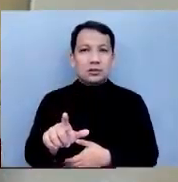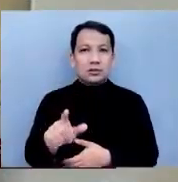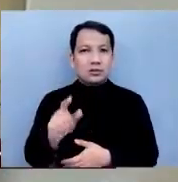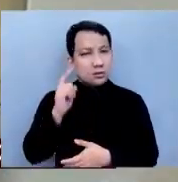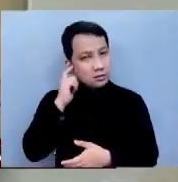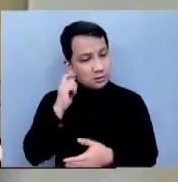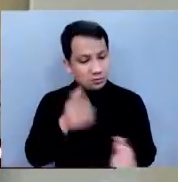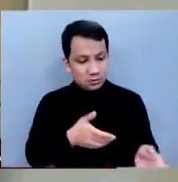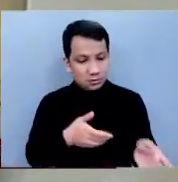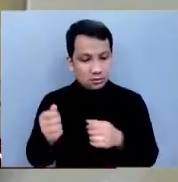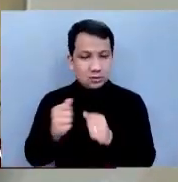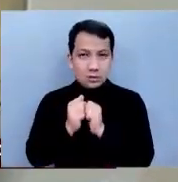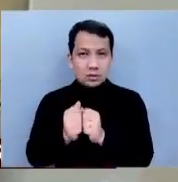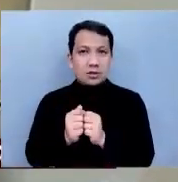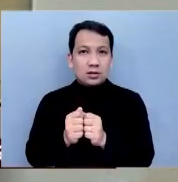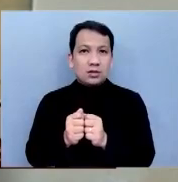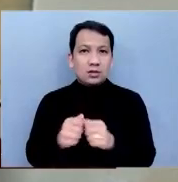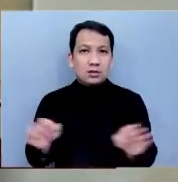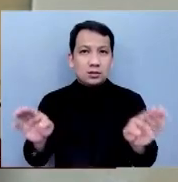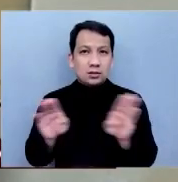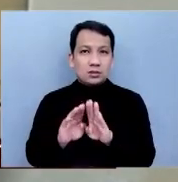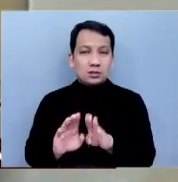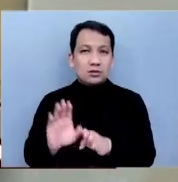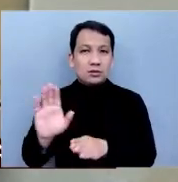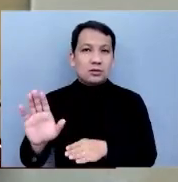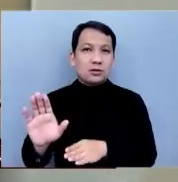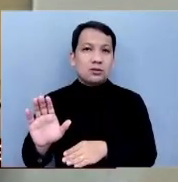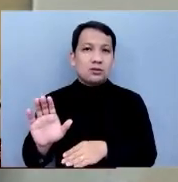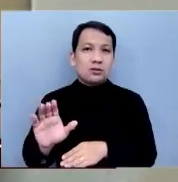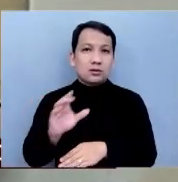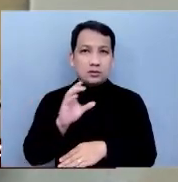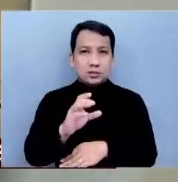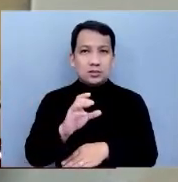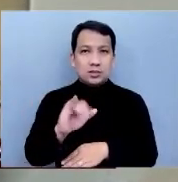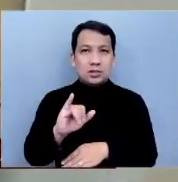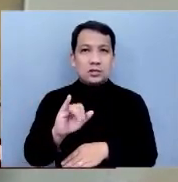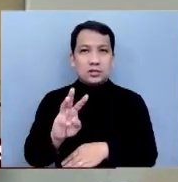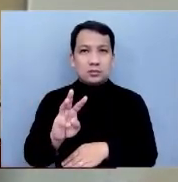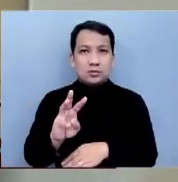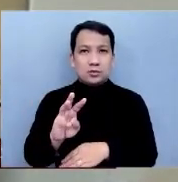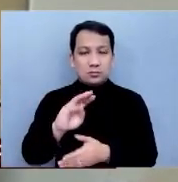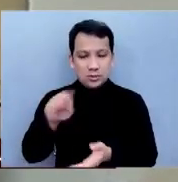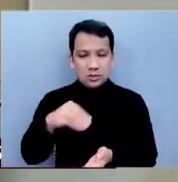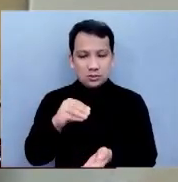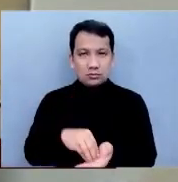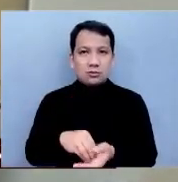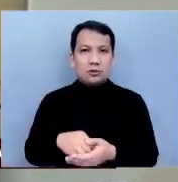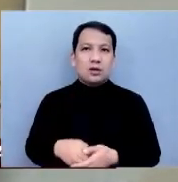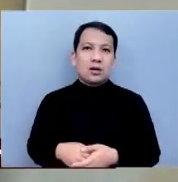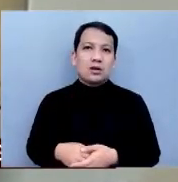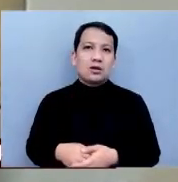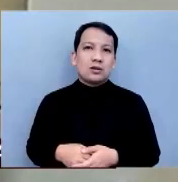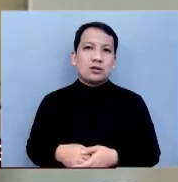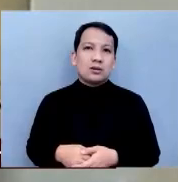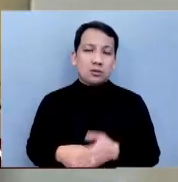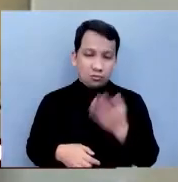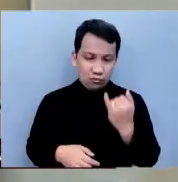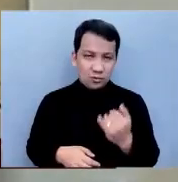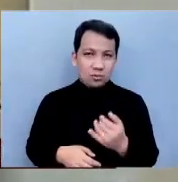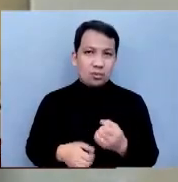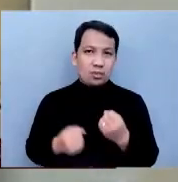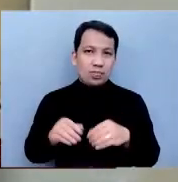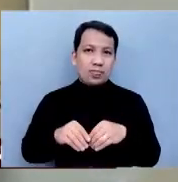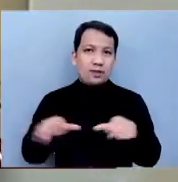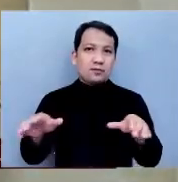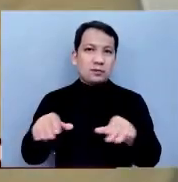Isasama ko na rin yung isasara, yung CIW, yung Mandaluyong. Kasi yun nga, commercial na rin yung